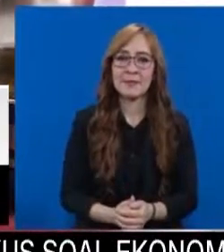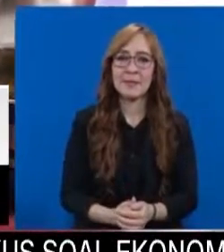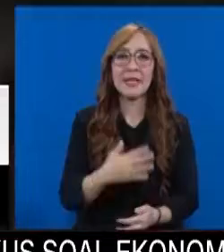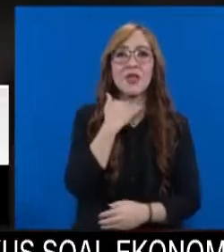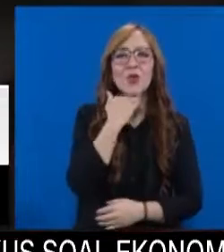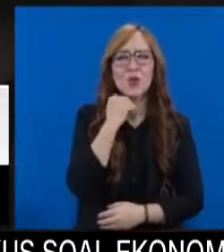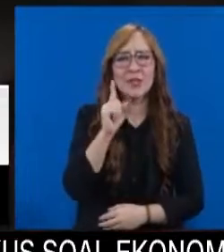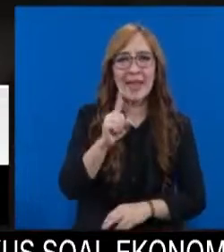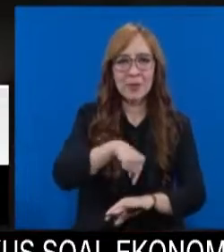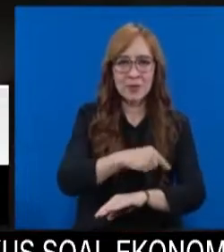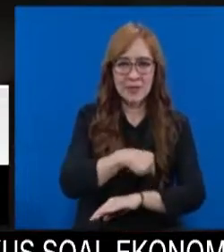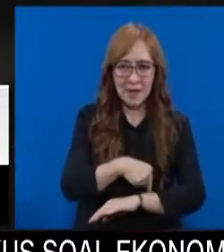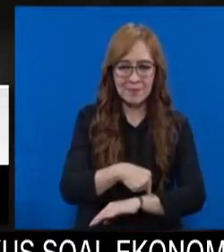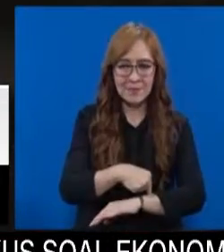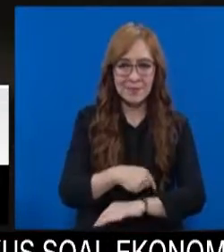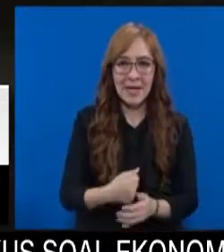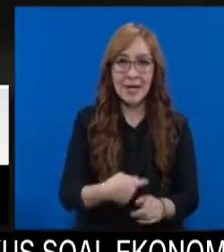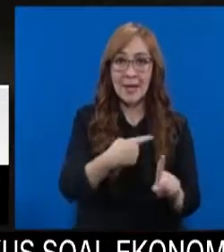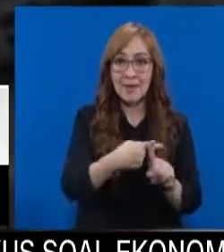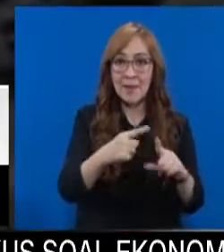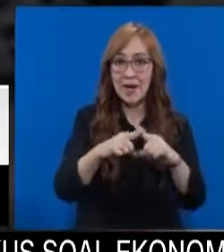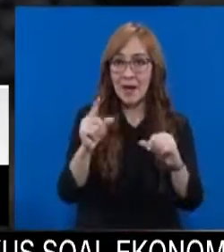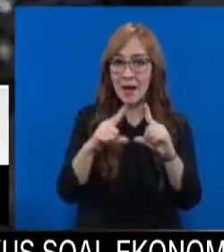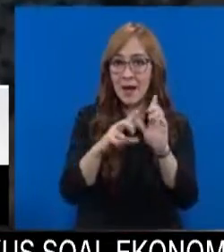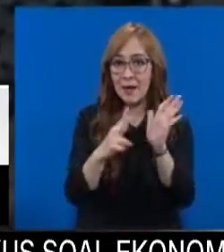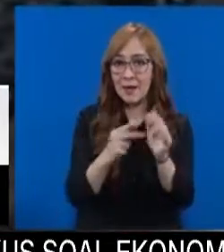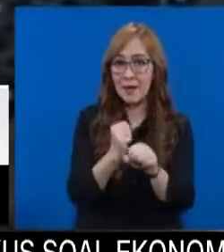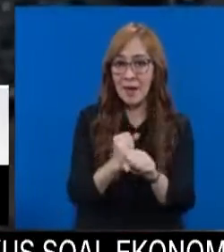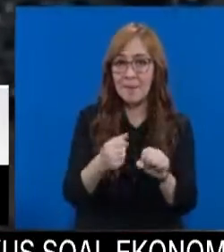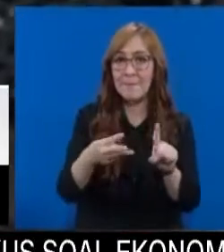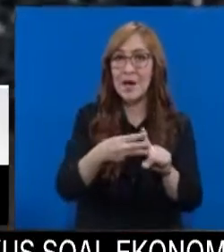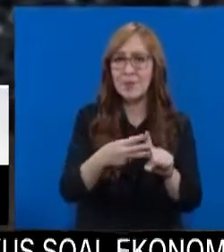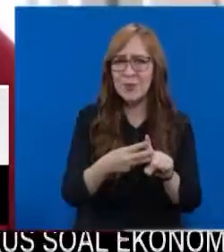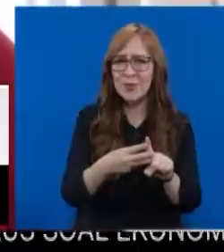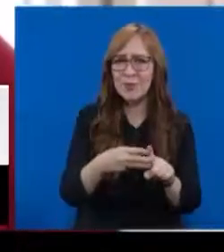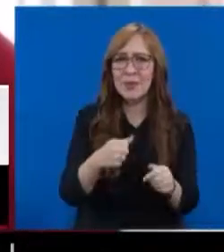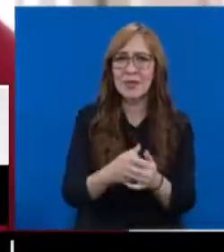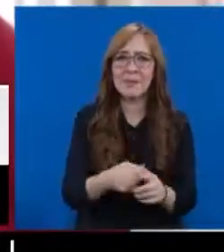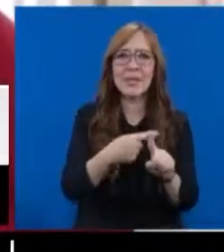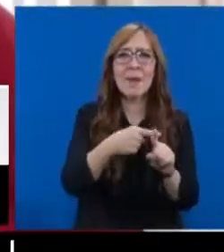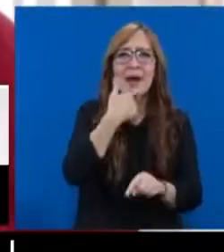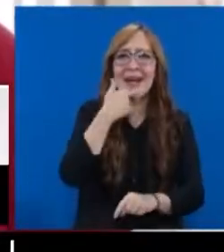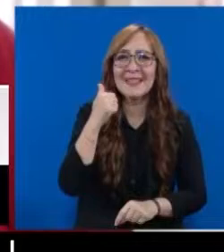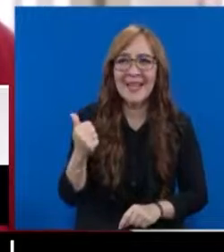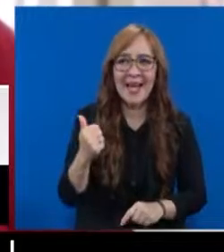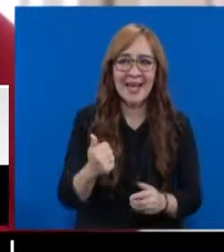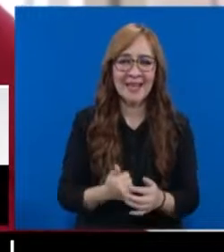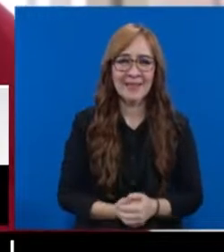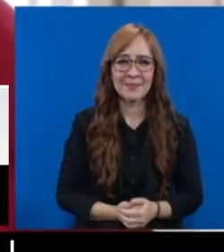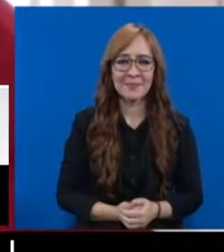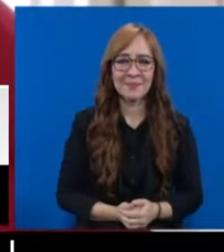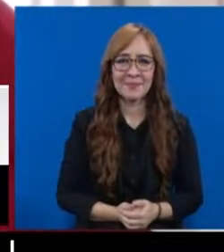jam. Adanya tambahan arang bambu ini membuat cita rasa martabak menjadi unik. Enggak seberapa sering